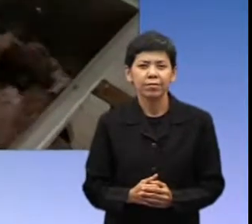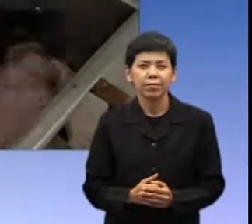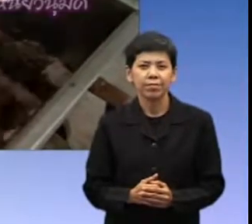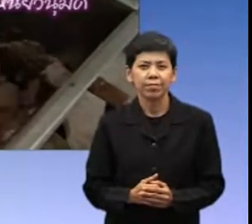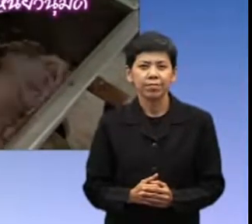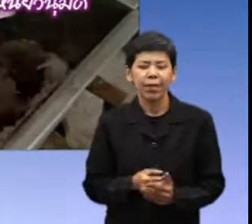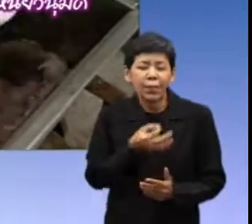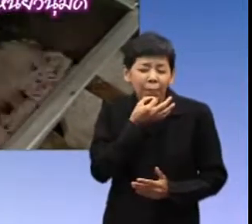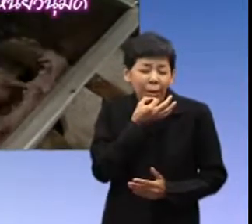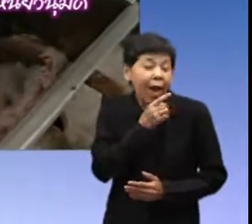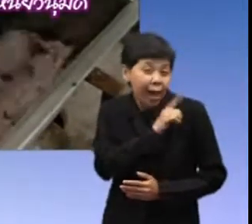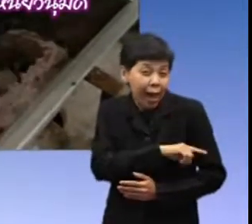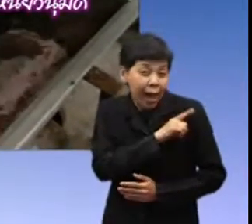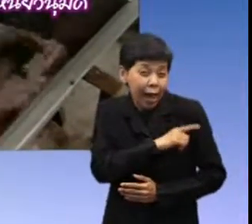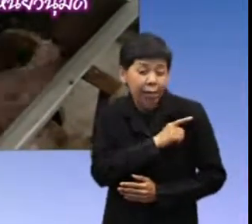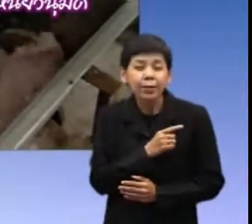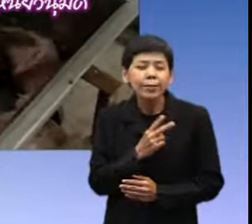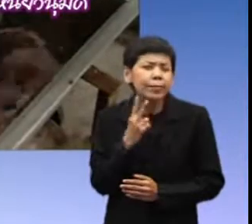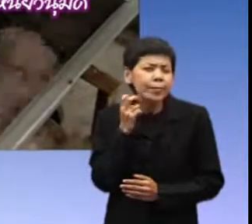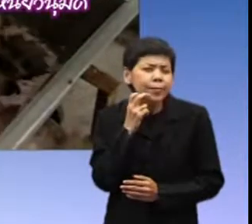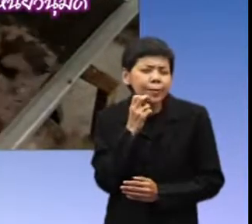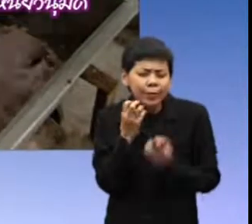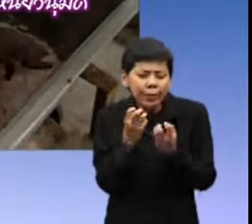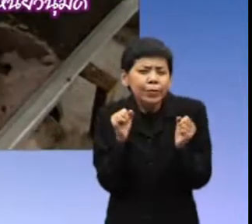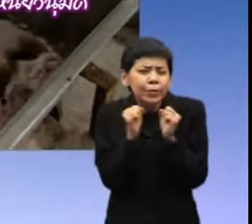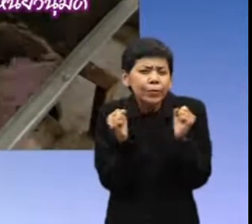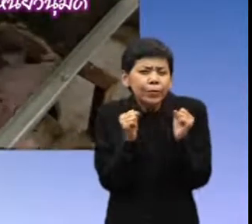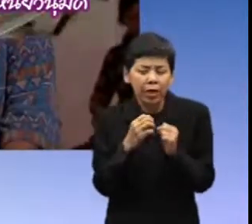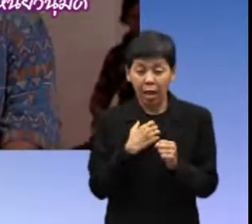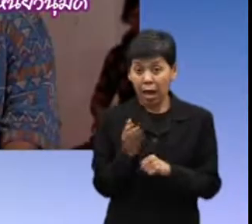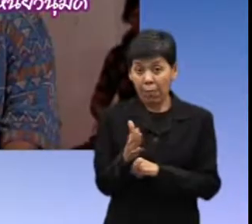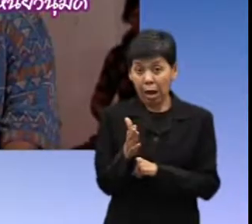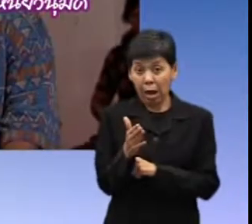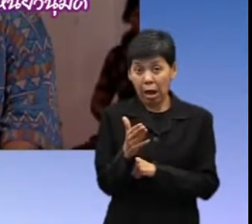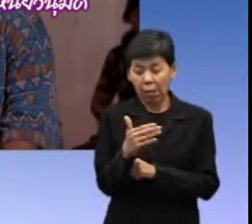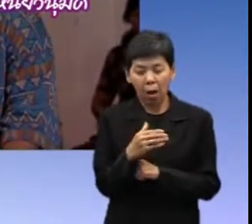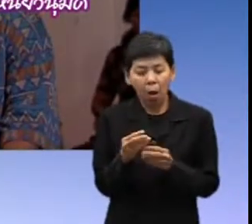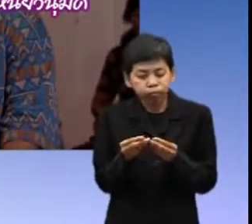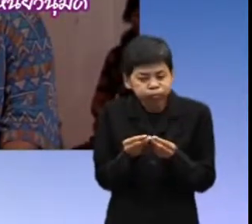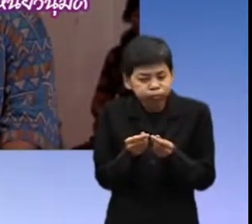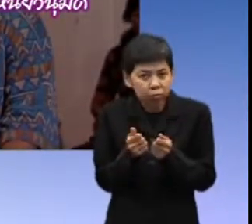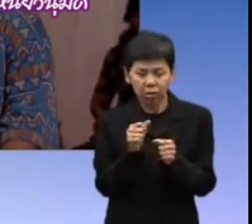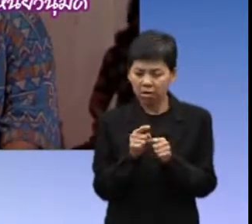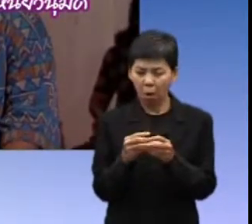เกลือกับน้ำแข็งนี่ที่ใส่ลงไปเพื่อที่จะให้เนื้อปลาเนี่ยมีเกิดความ